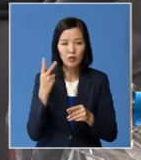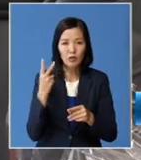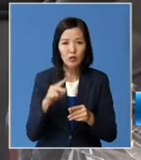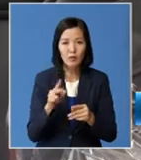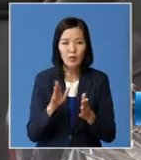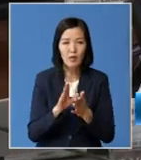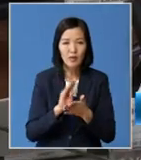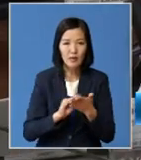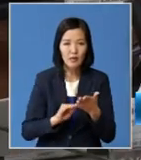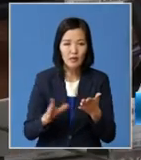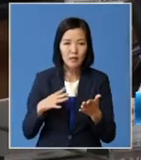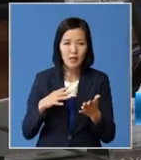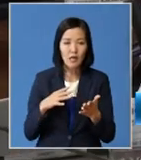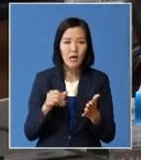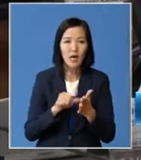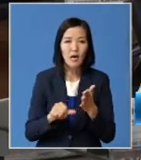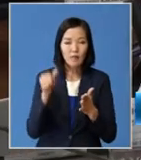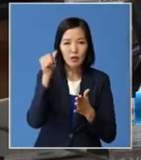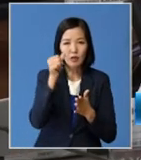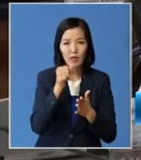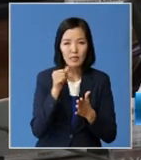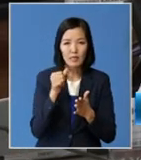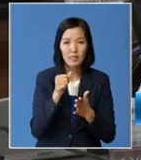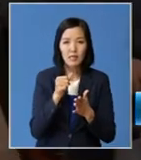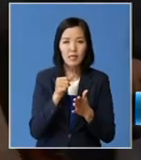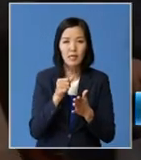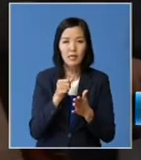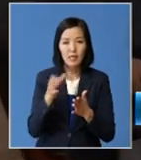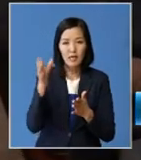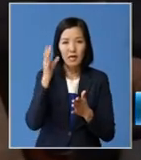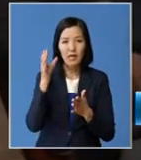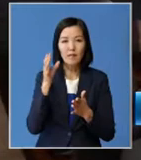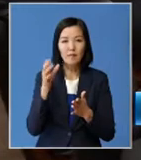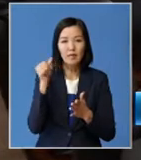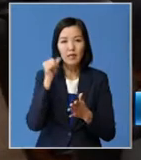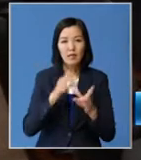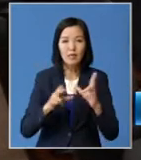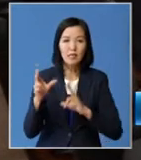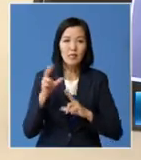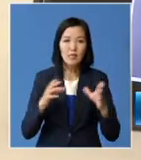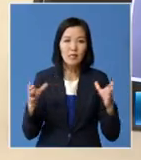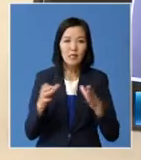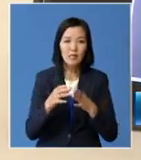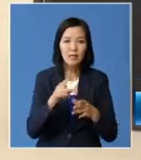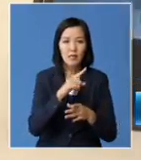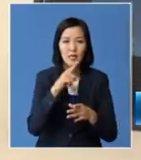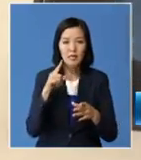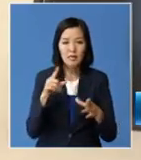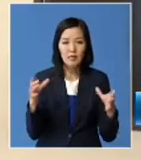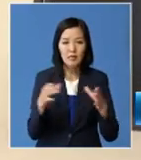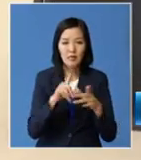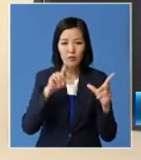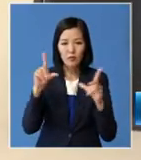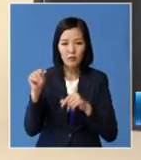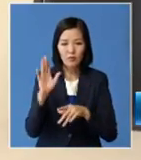еңбегін жазған. Мерейлі 60 жасына құнды ғылыми қазына арқалай жеткен ғалым ертең университет делегациясымен Ресейге жол жүрмек.